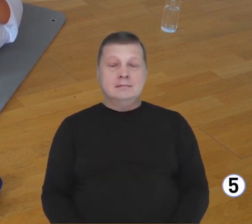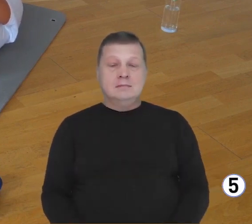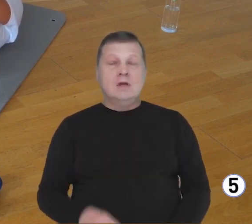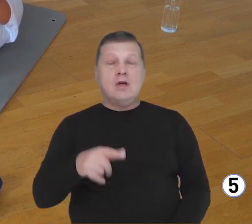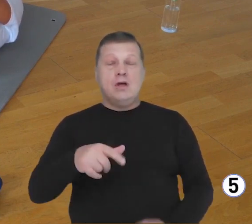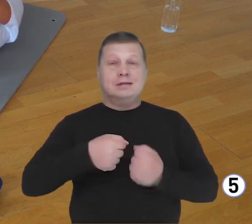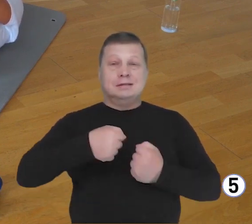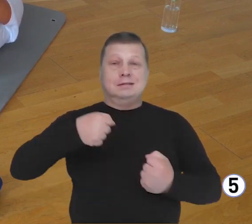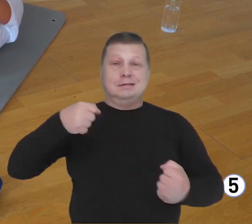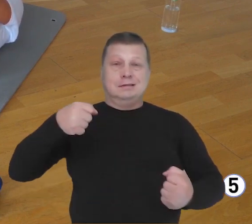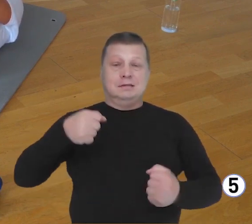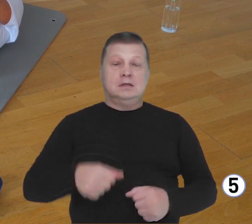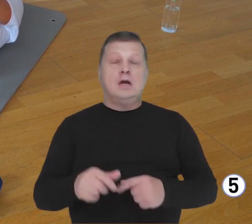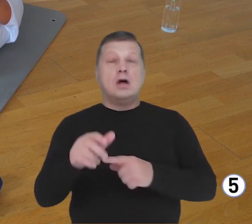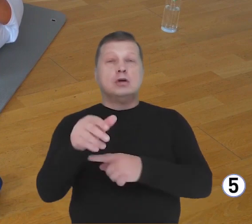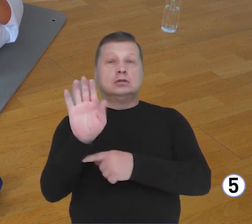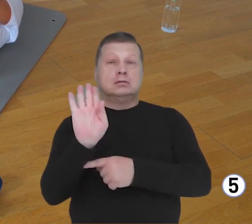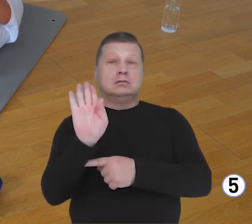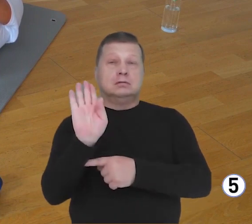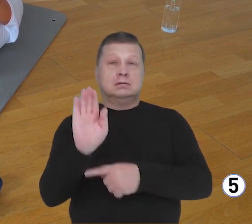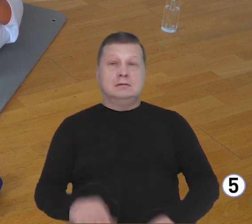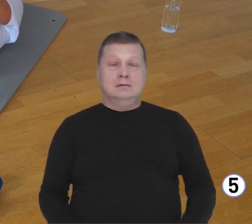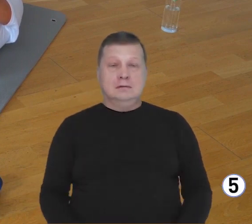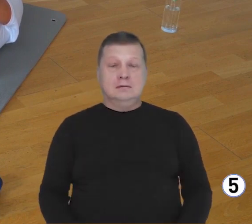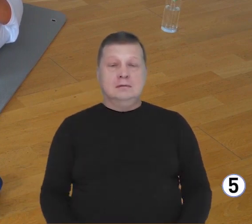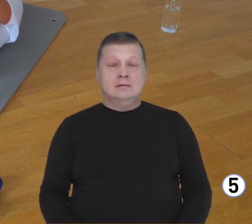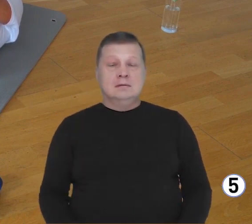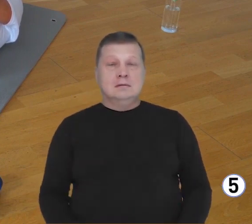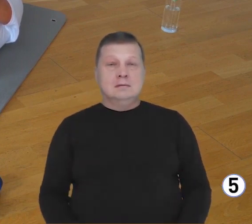Rozciągamy nogę, stopa flex.